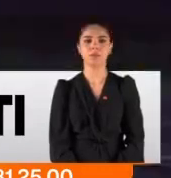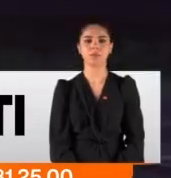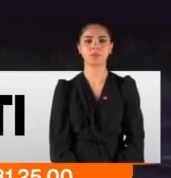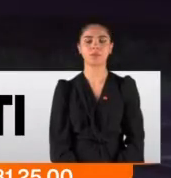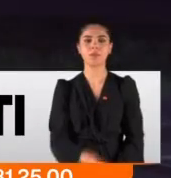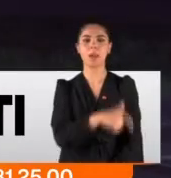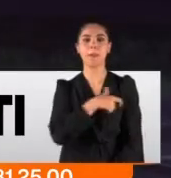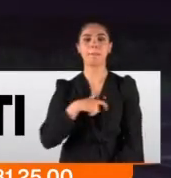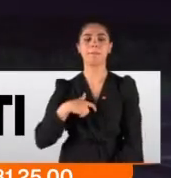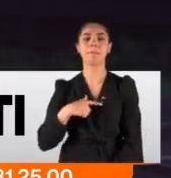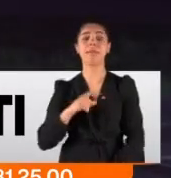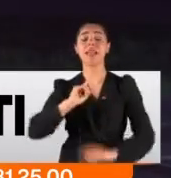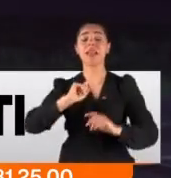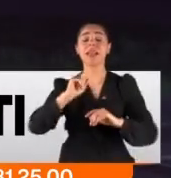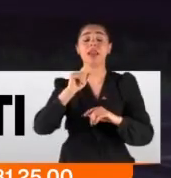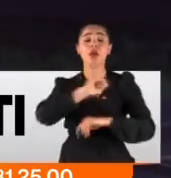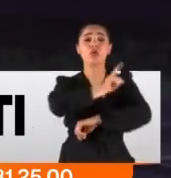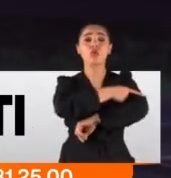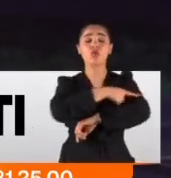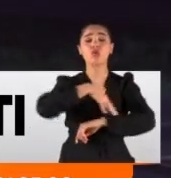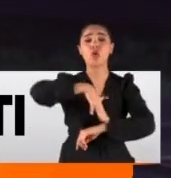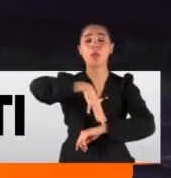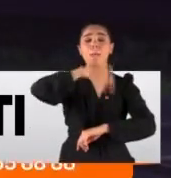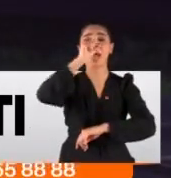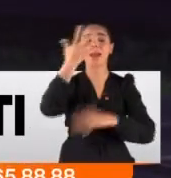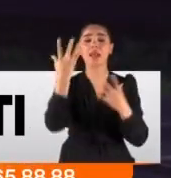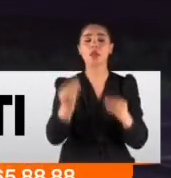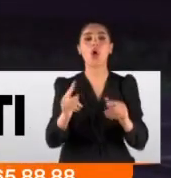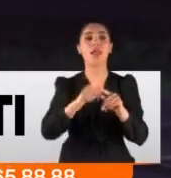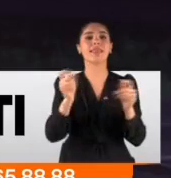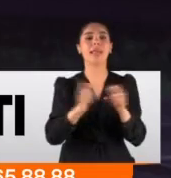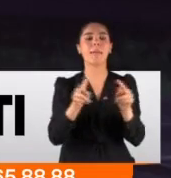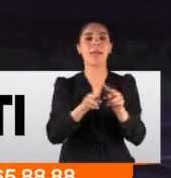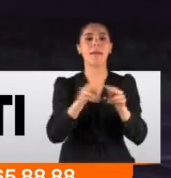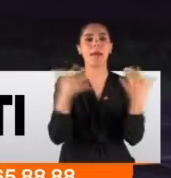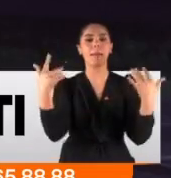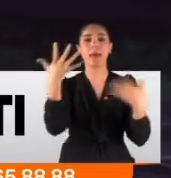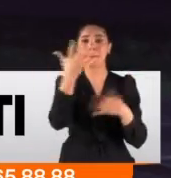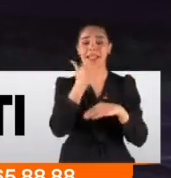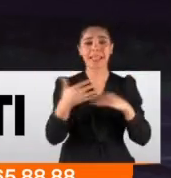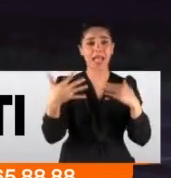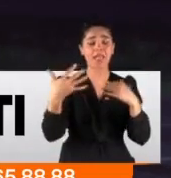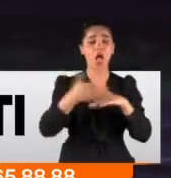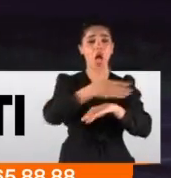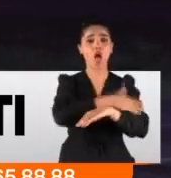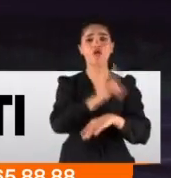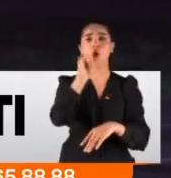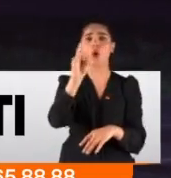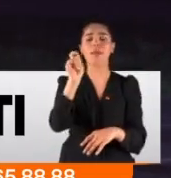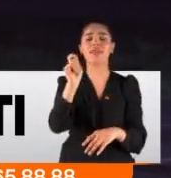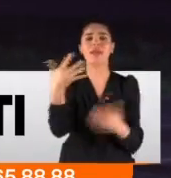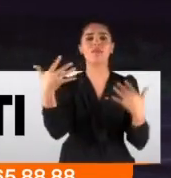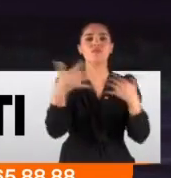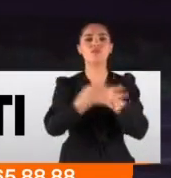Milli iradenin tecelligahı olan Türkiye Büyük Millet Meclisi 15 Temmuz gecesi yani 5 sene önce iki bombayla hedef